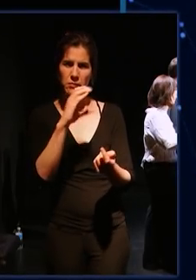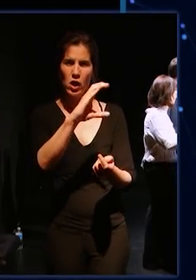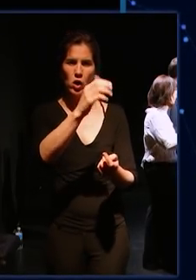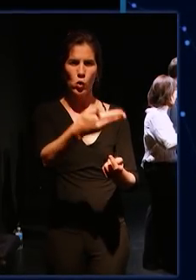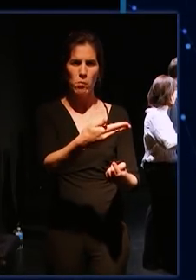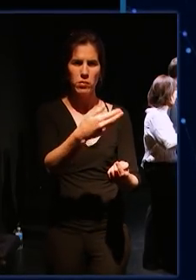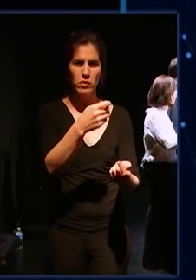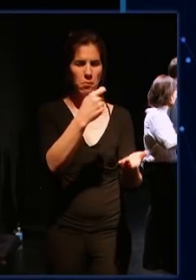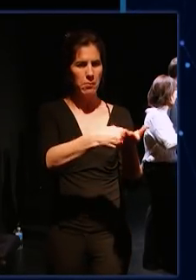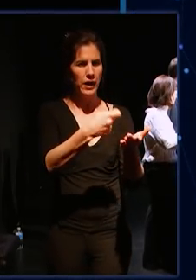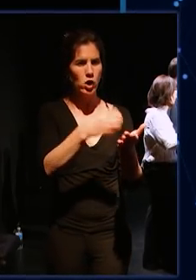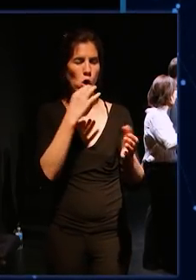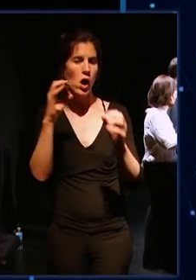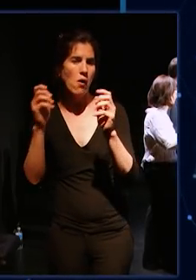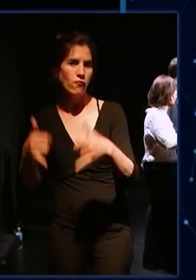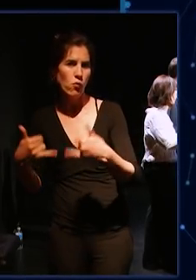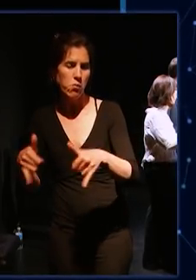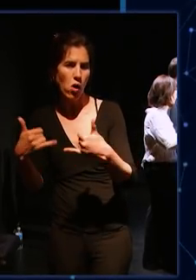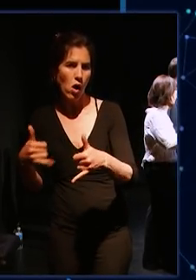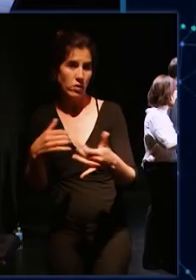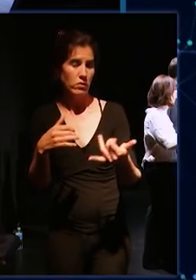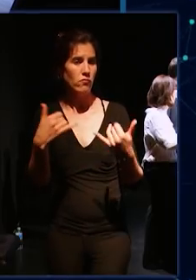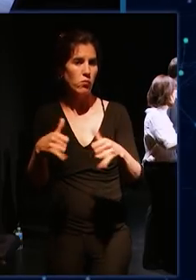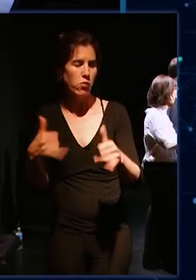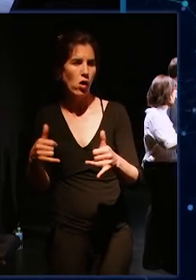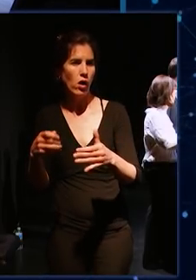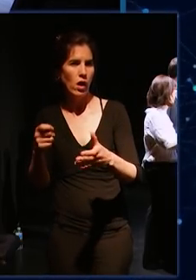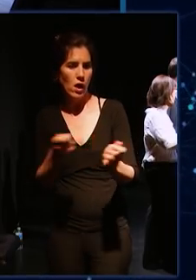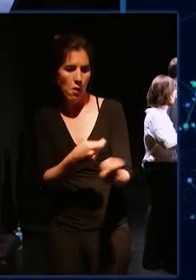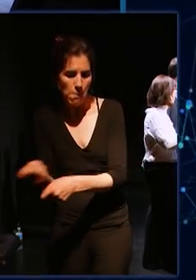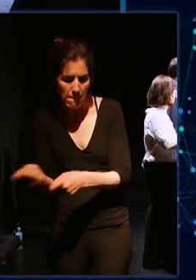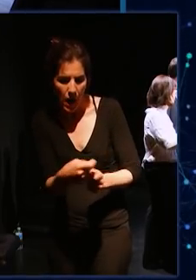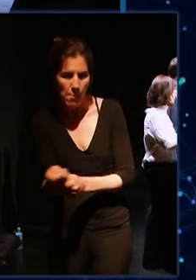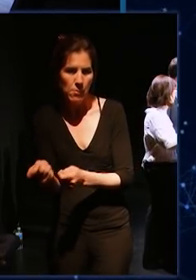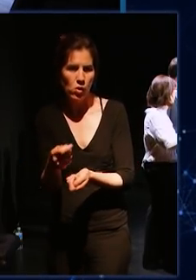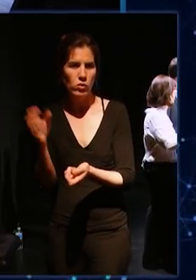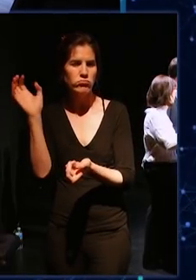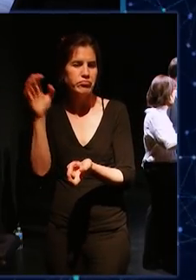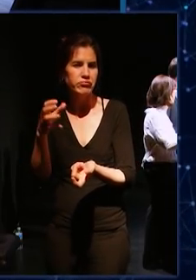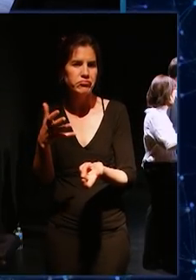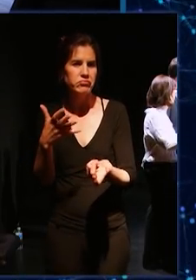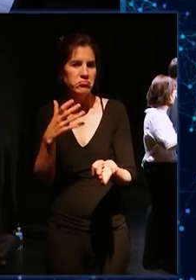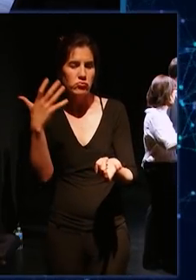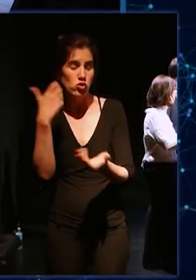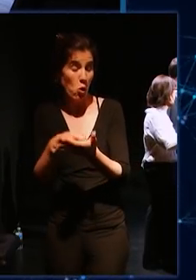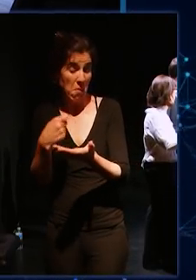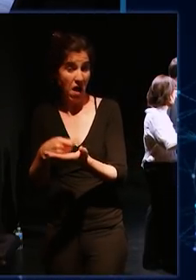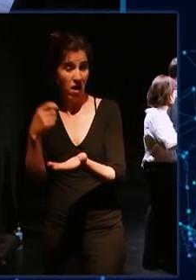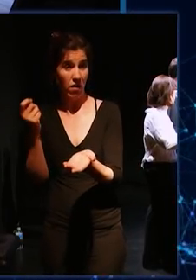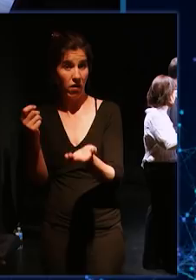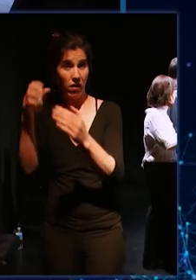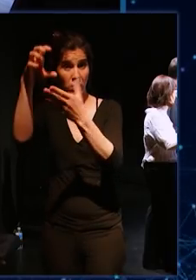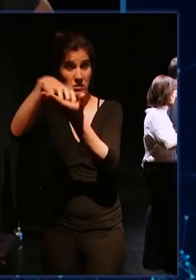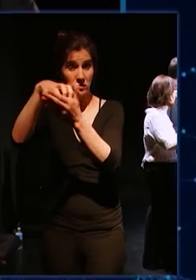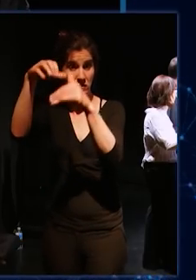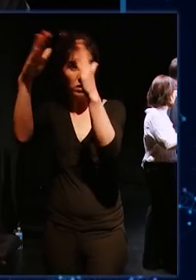com el futbol, el handball, el vòlei, no paguen l'utilització de les instal·lacions esportives, senyor alcalde? Li